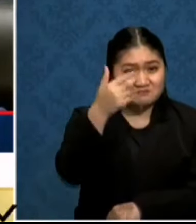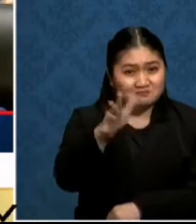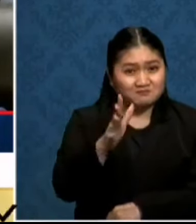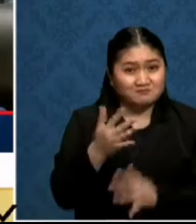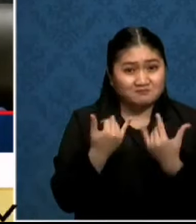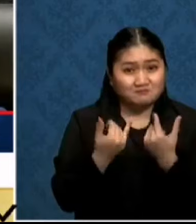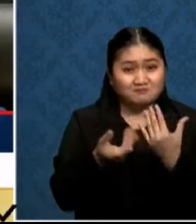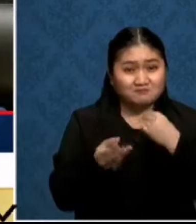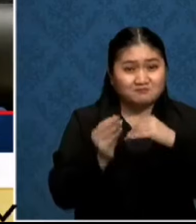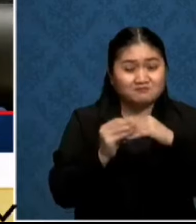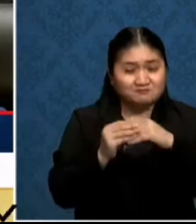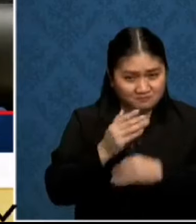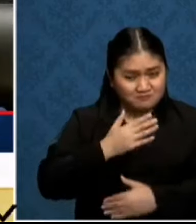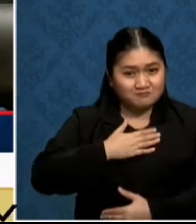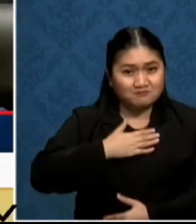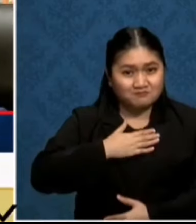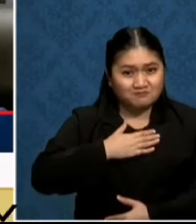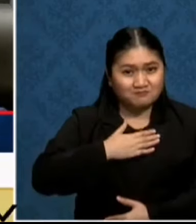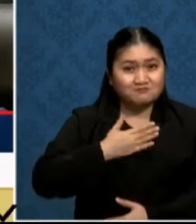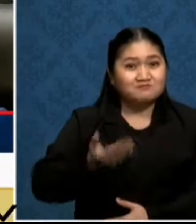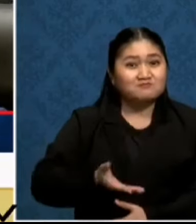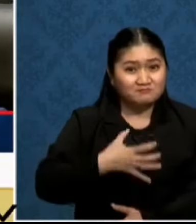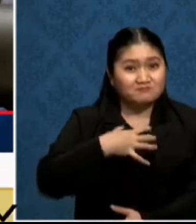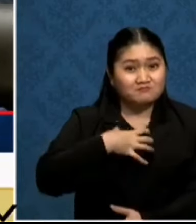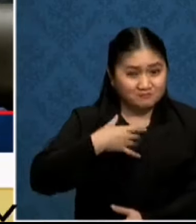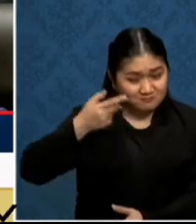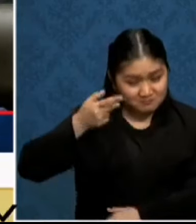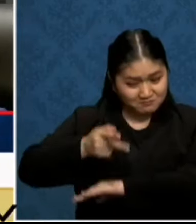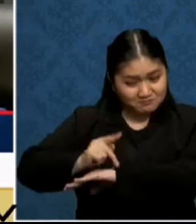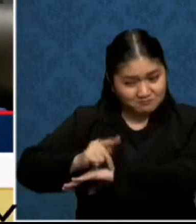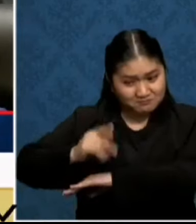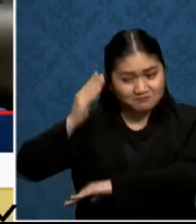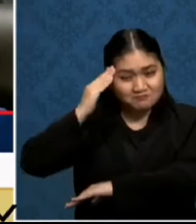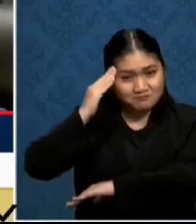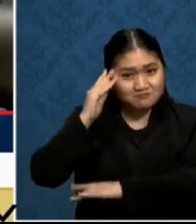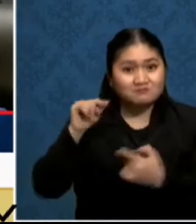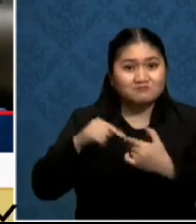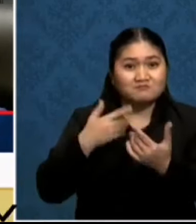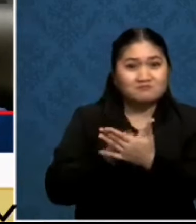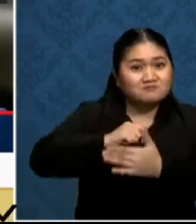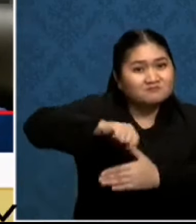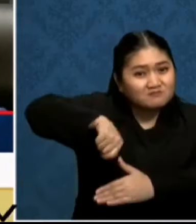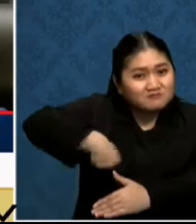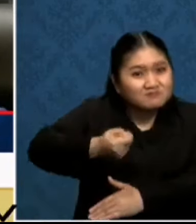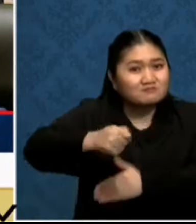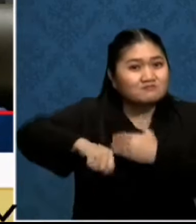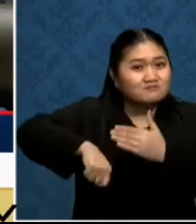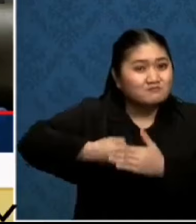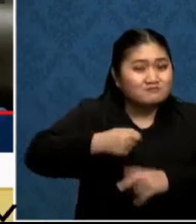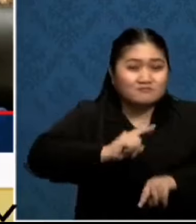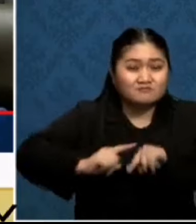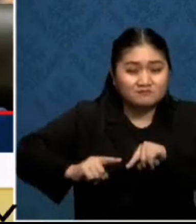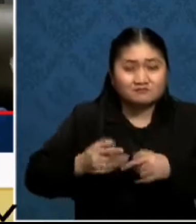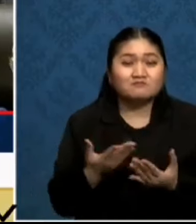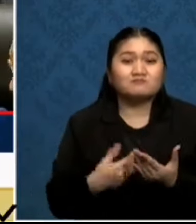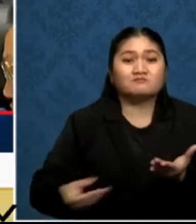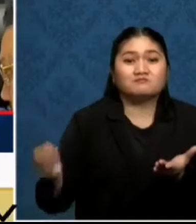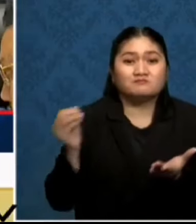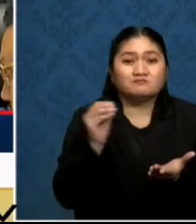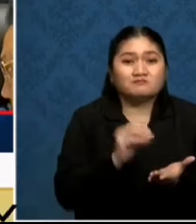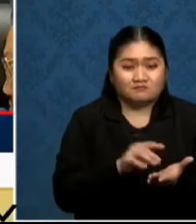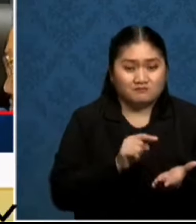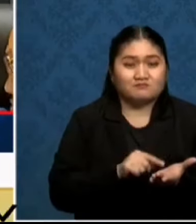อีกมุมนึงให้ประธานได้เห็นคือรายจ่ายลงทุนที่ใส่ไว้ในพระราชบัญญัติฉบับ